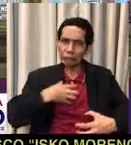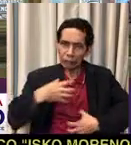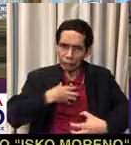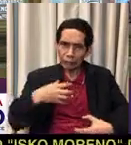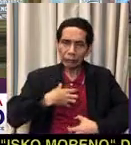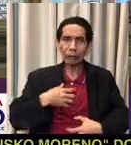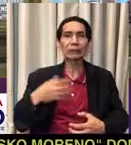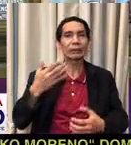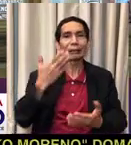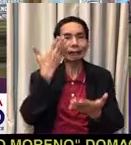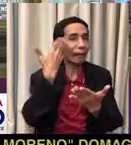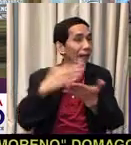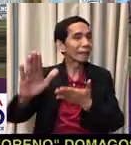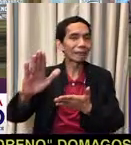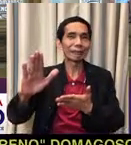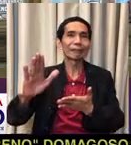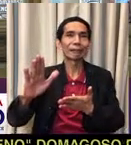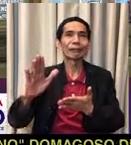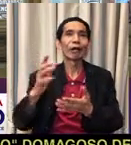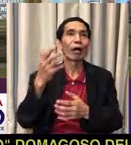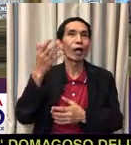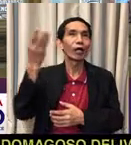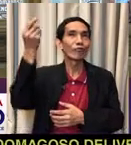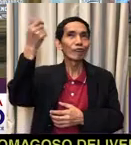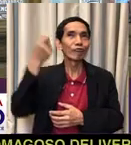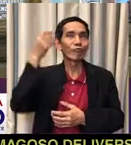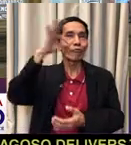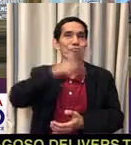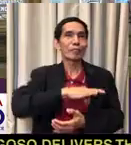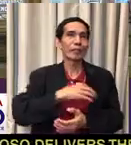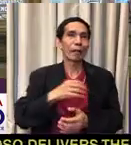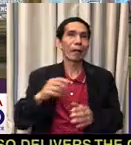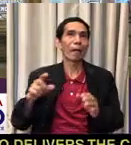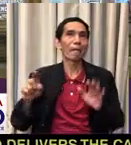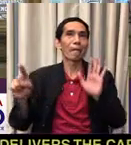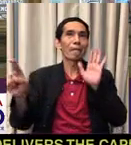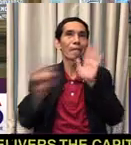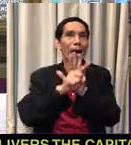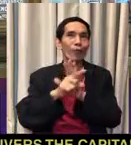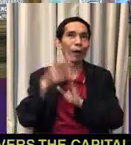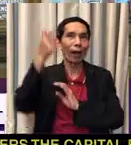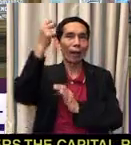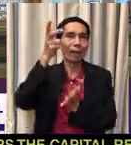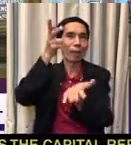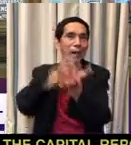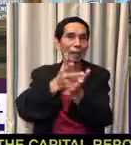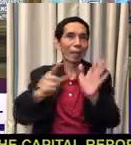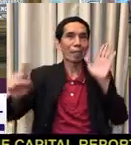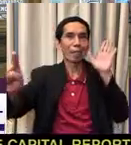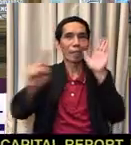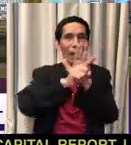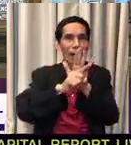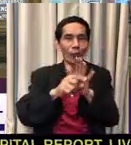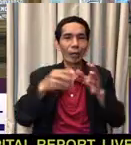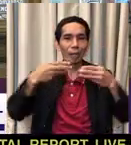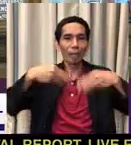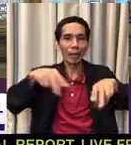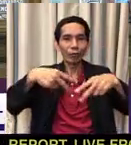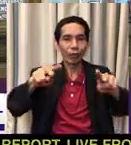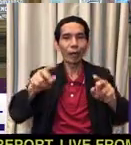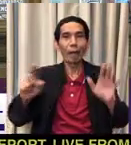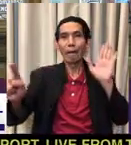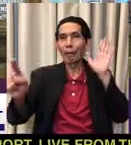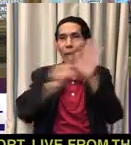o kasi natanggal na yung kanyang pinagkakakitaang illegal. illegal parking, illegal vendor,